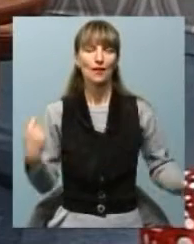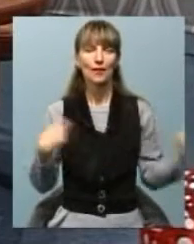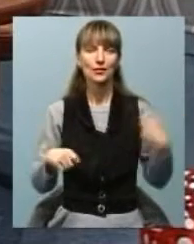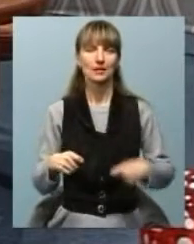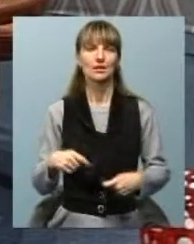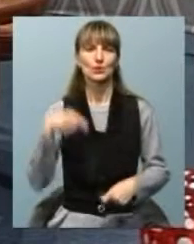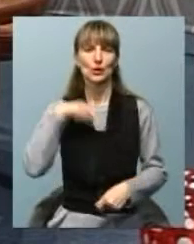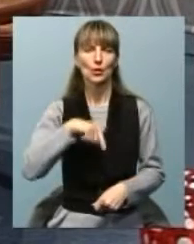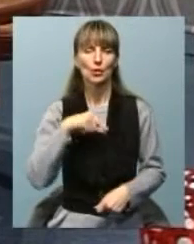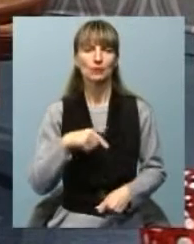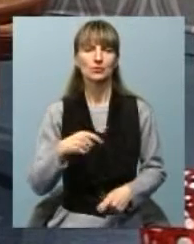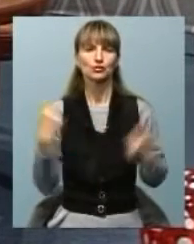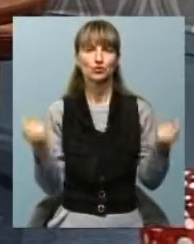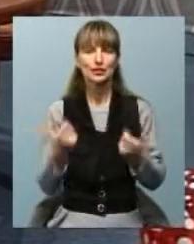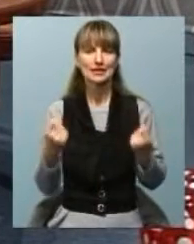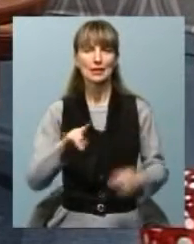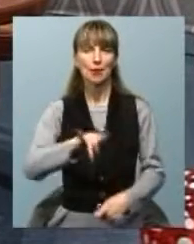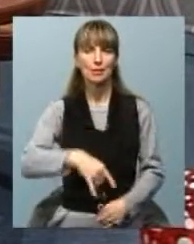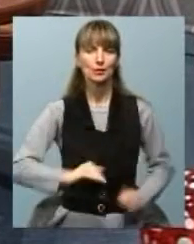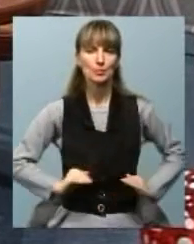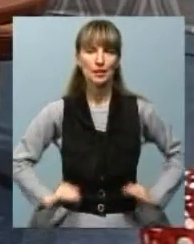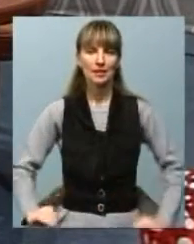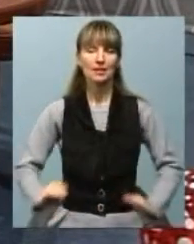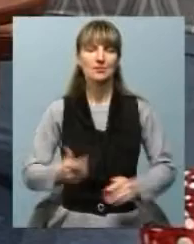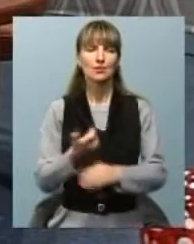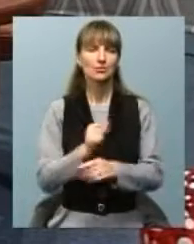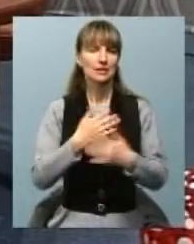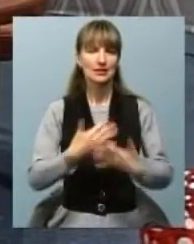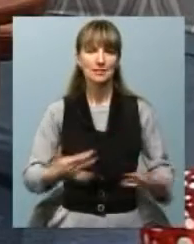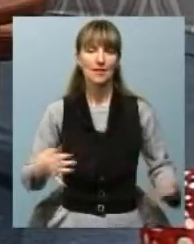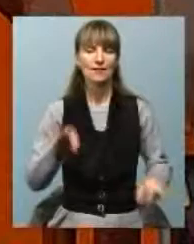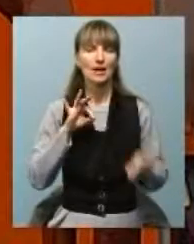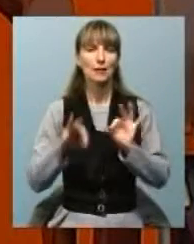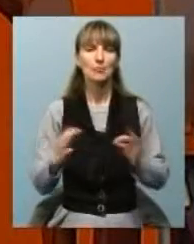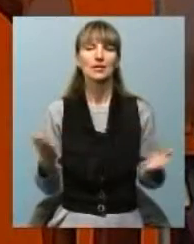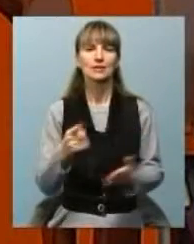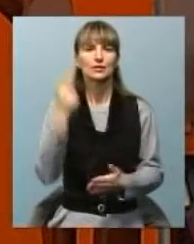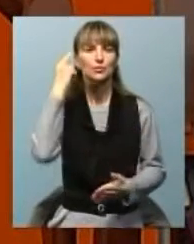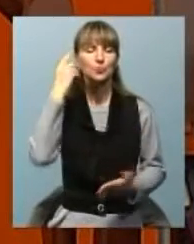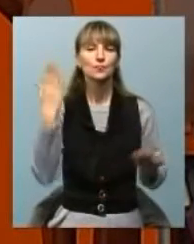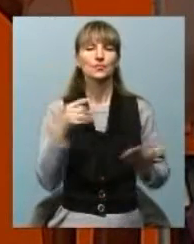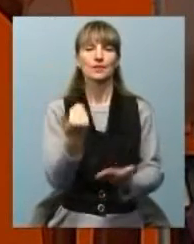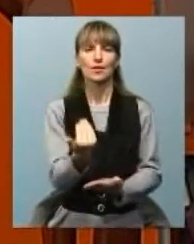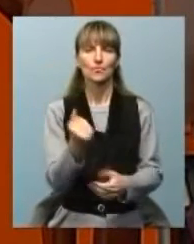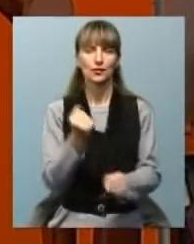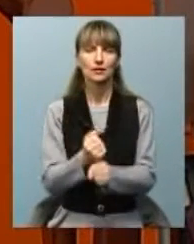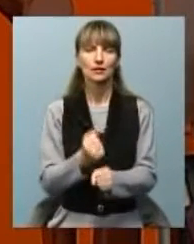одяг. Сорочки, джинси, брюки, спідниці, ну, дуже різноманітний вибір. Як ти думаєш, а як його